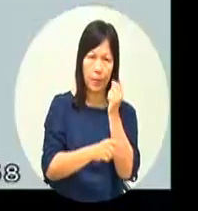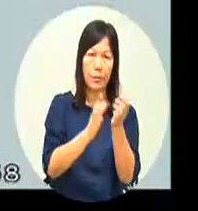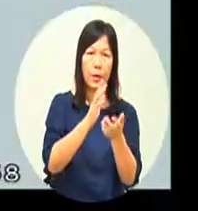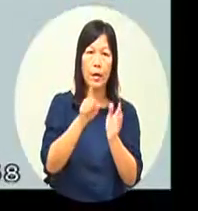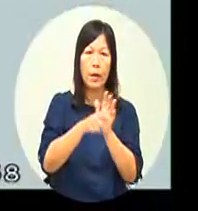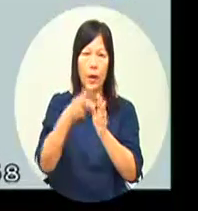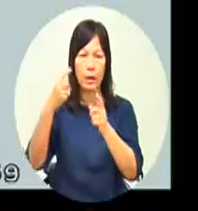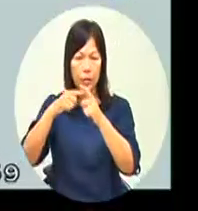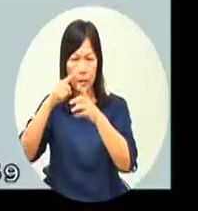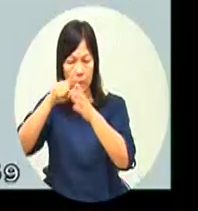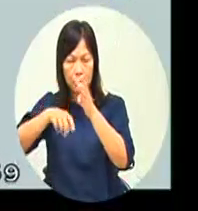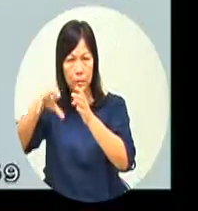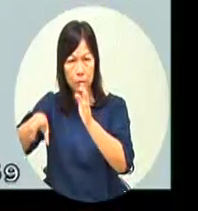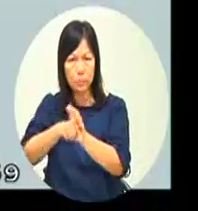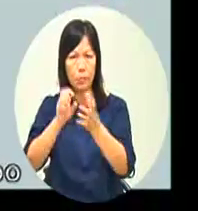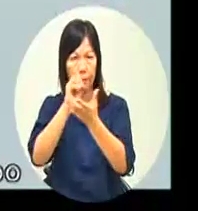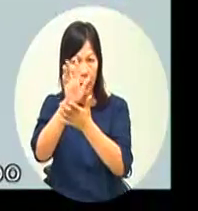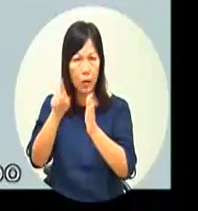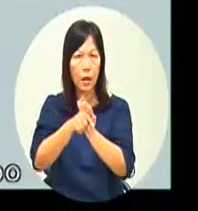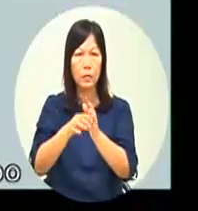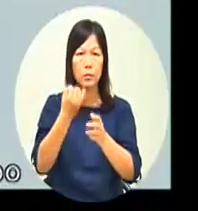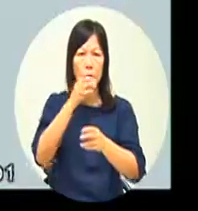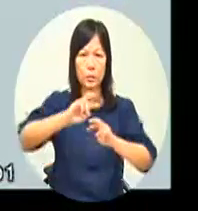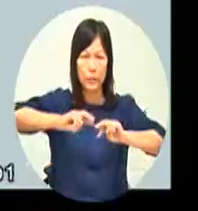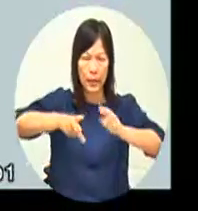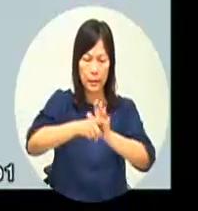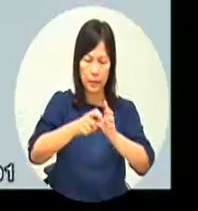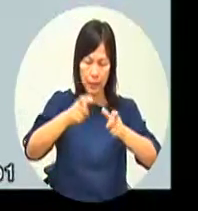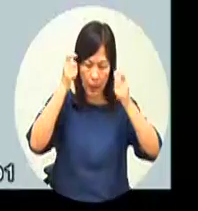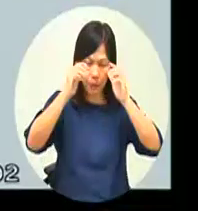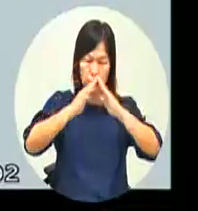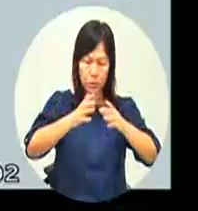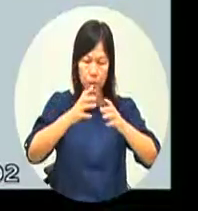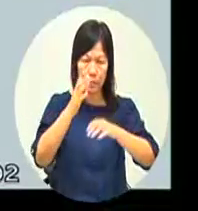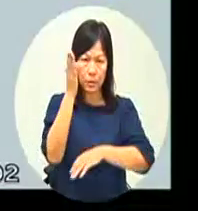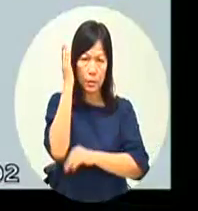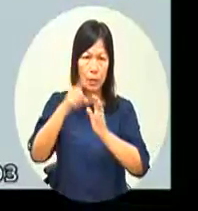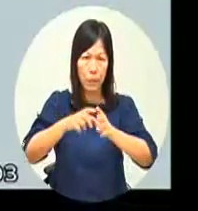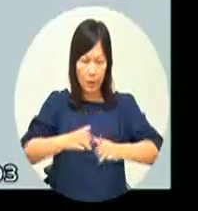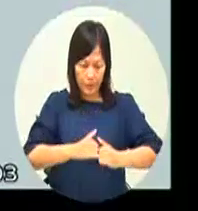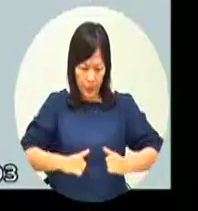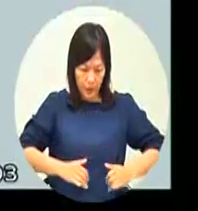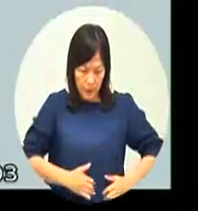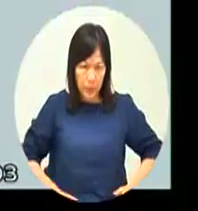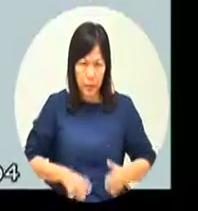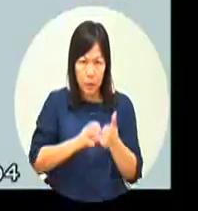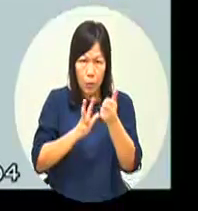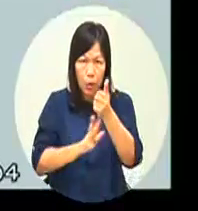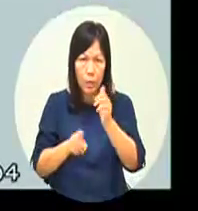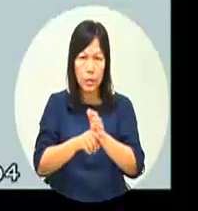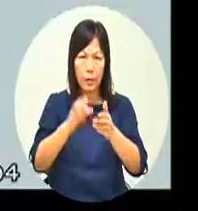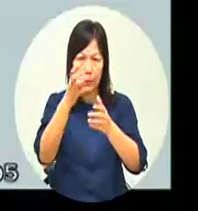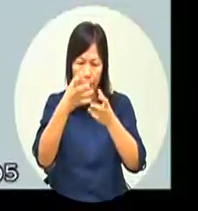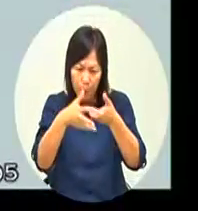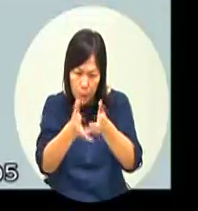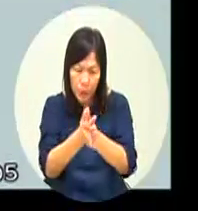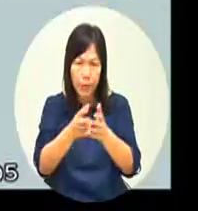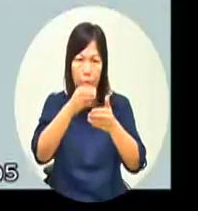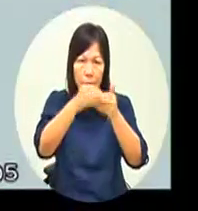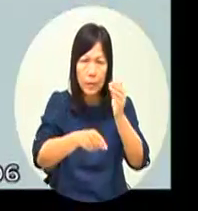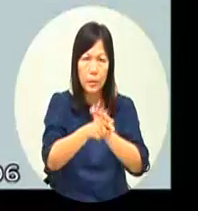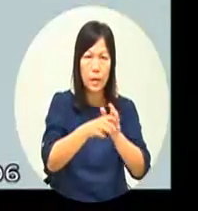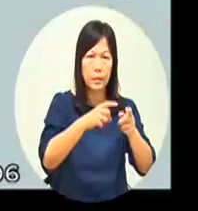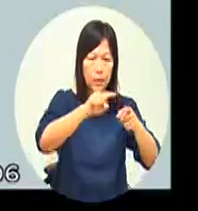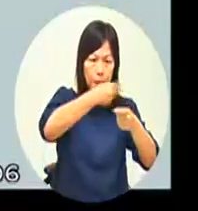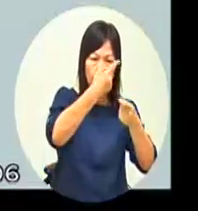雄市政府人事处案由修正高雄市政府民政局组织规程部分条文，并至106年1月1日